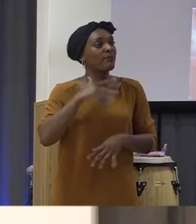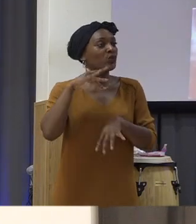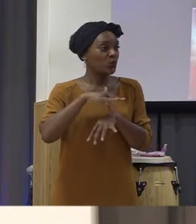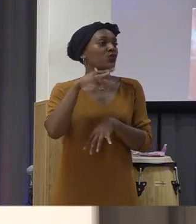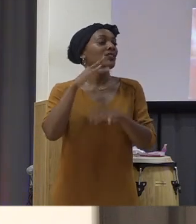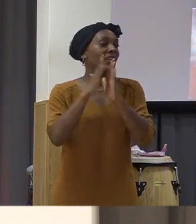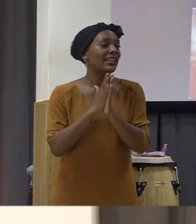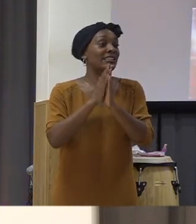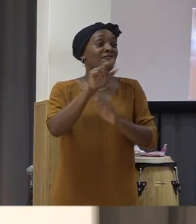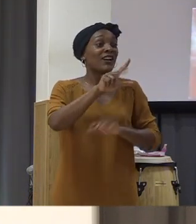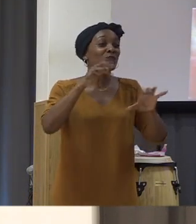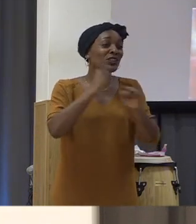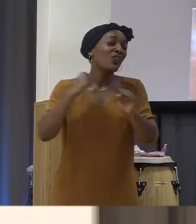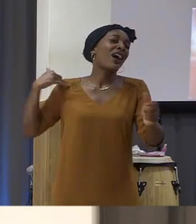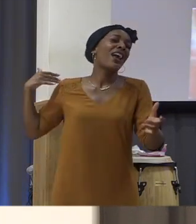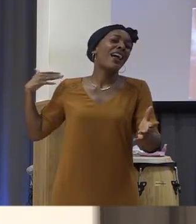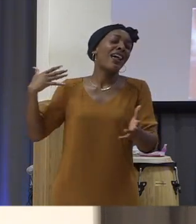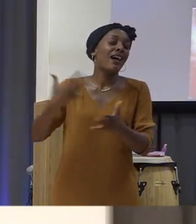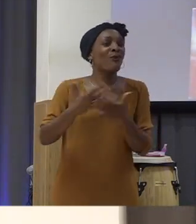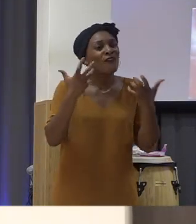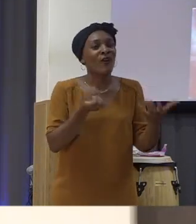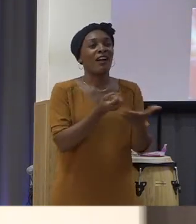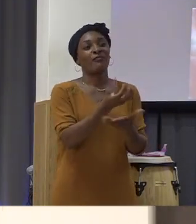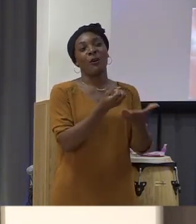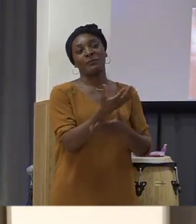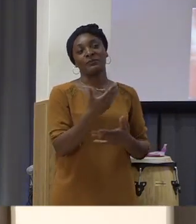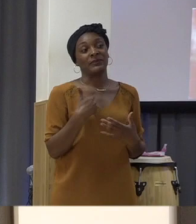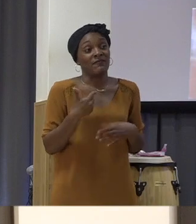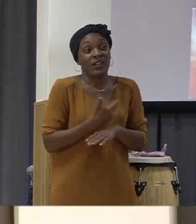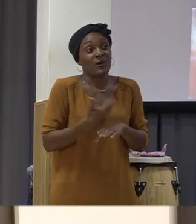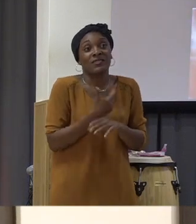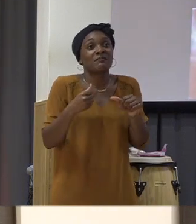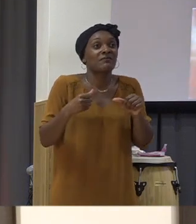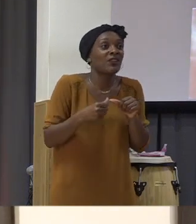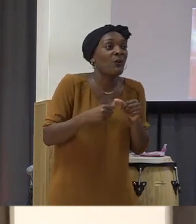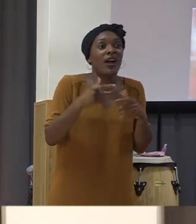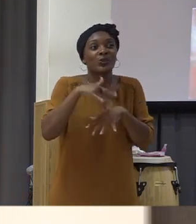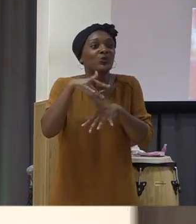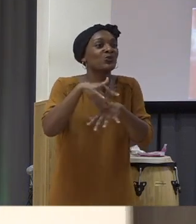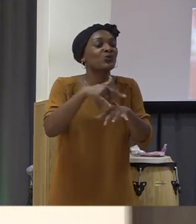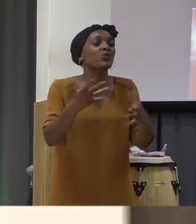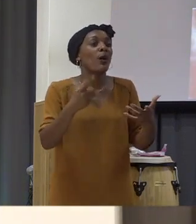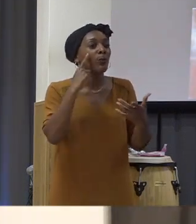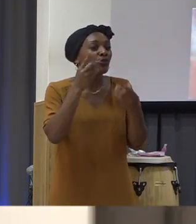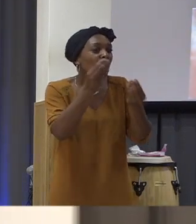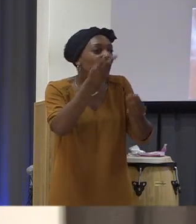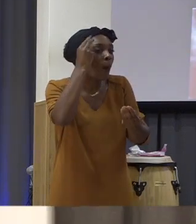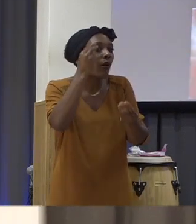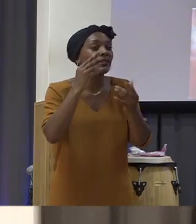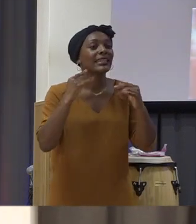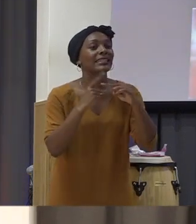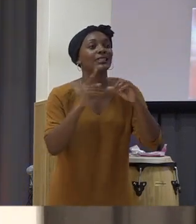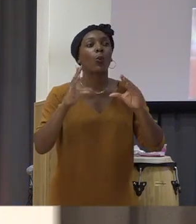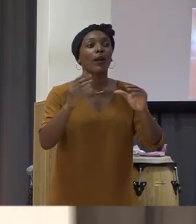travers de ces 28 années permet de comprendre un certain nombre de choses sur ce qu'est l'Église. Et je pense qu'il y a quelques